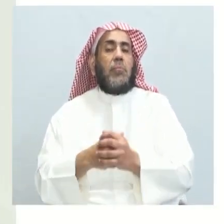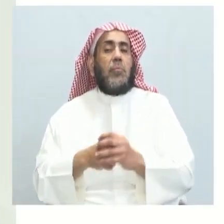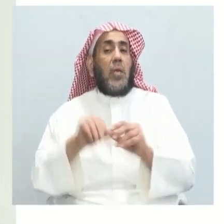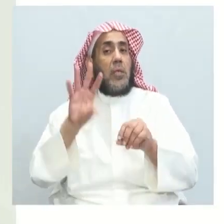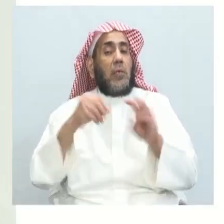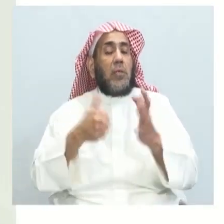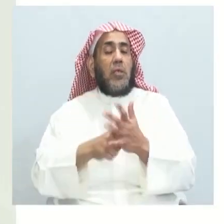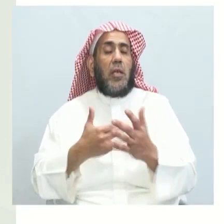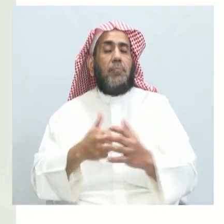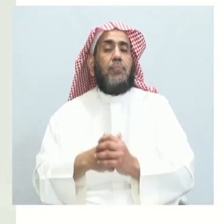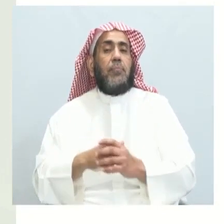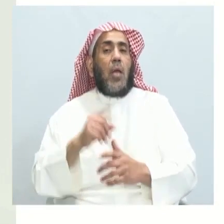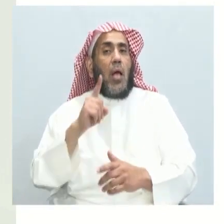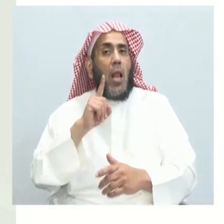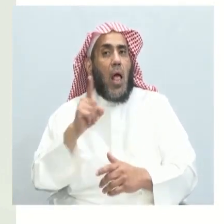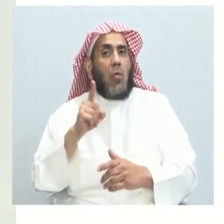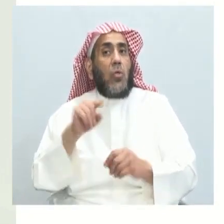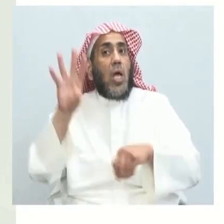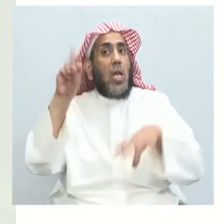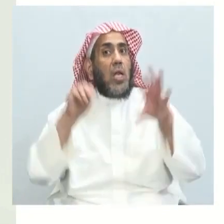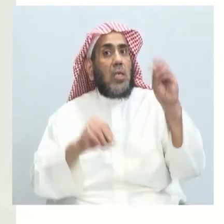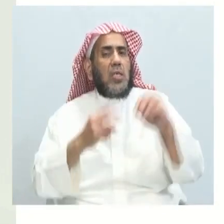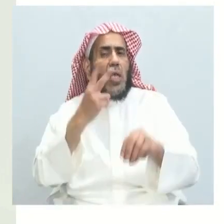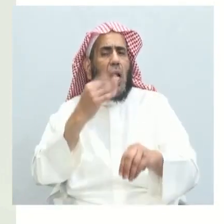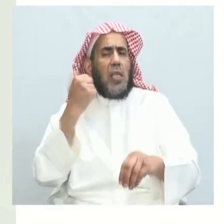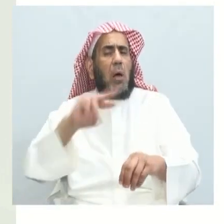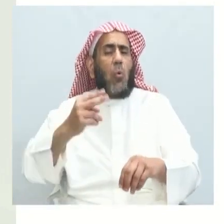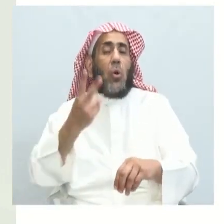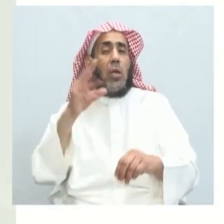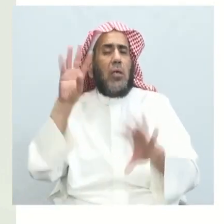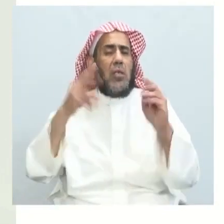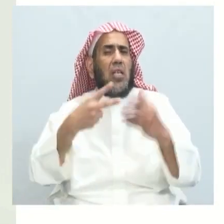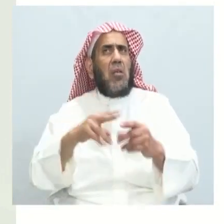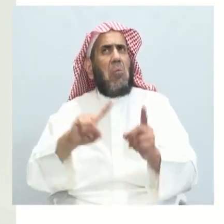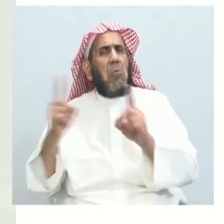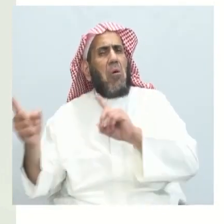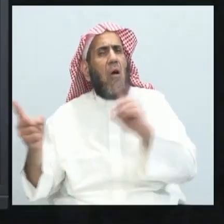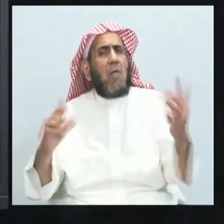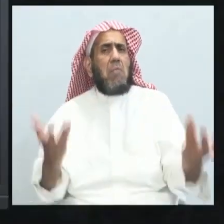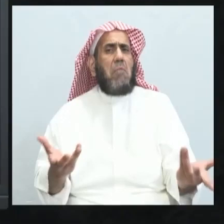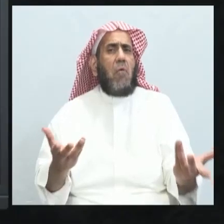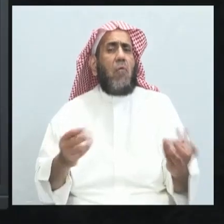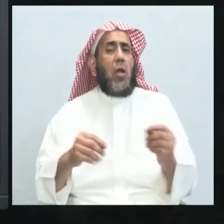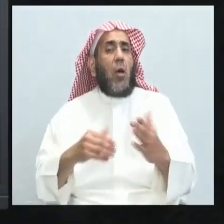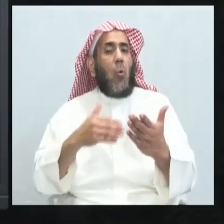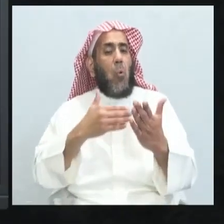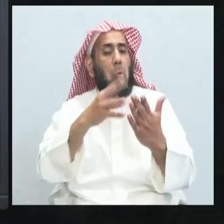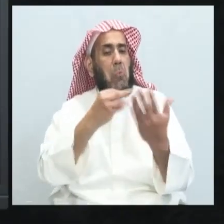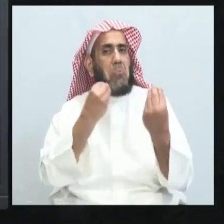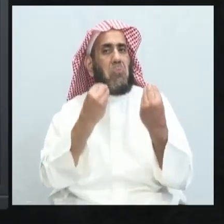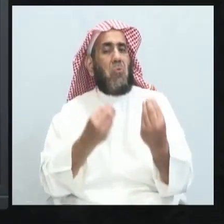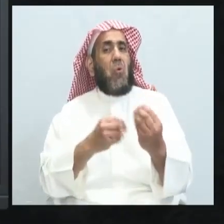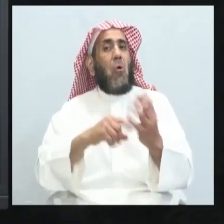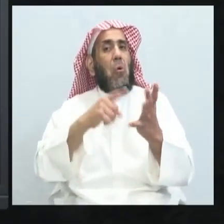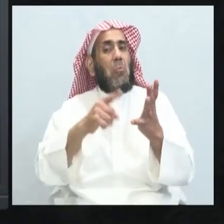الجاهليه لاحظ ان القصص القديمه او القصص الحديثه عفوا مقارنه بقصص القديمه القصص الحديثه فيها البناء الفني البدايه